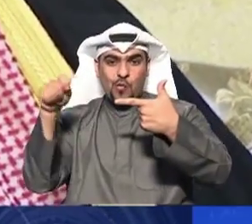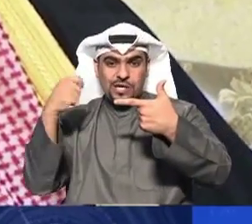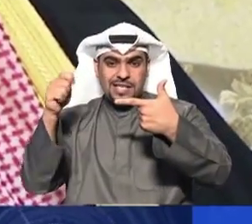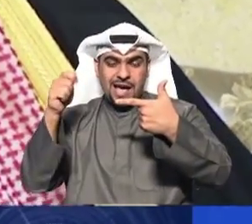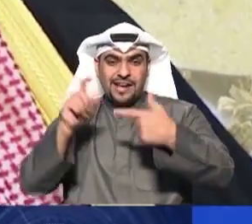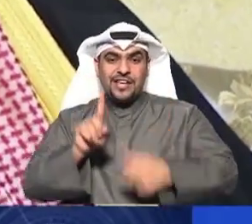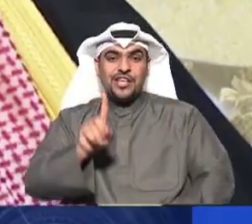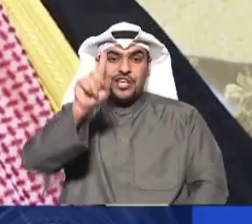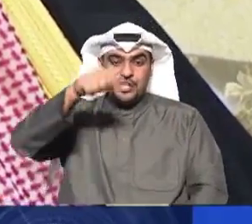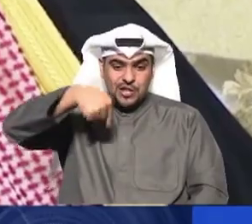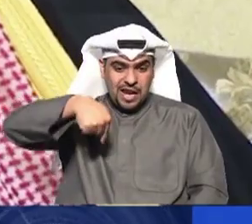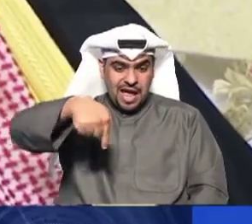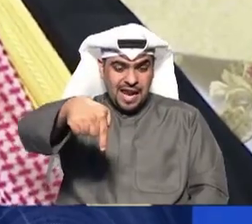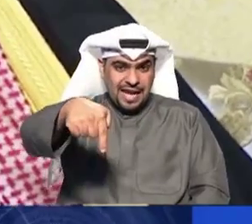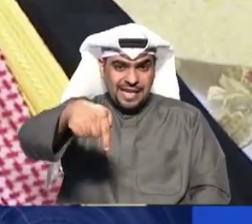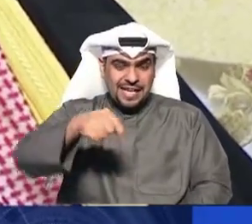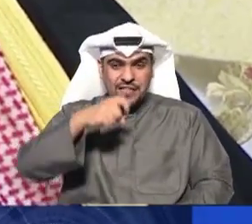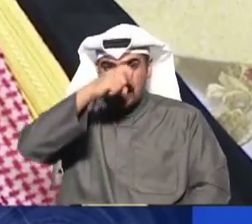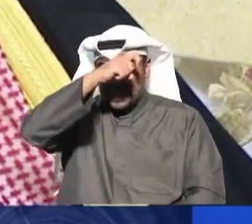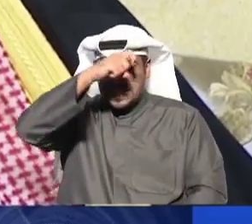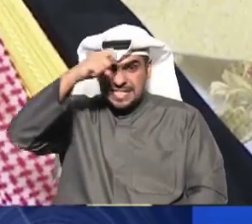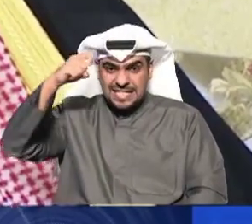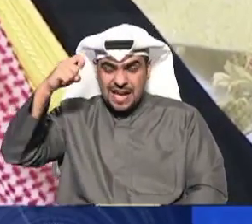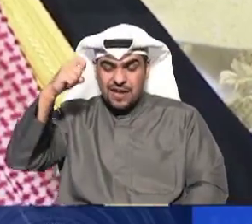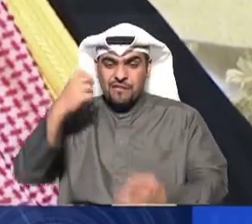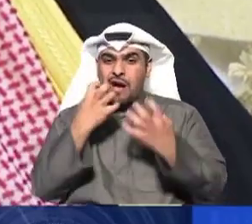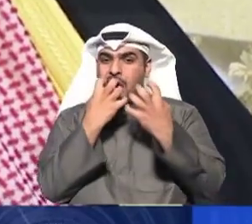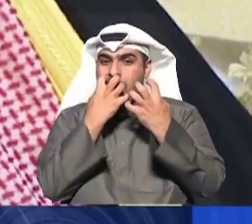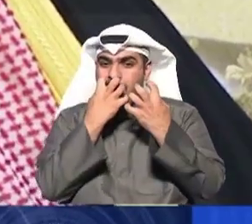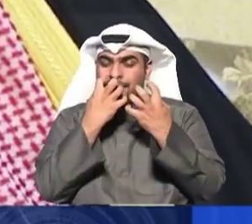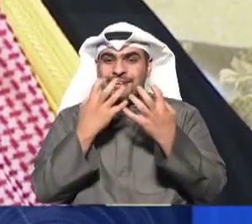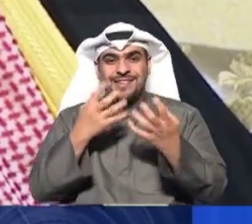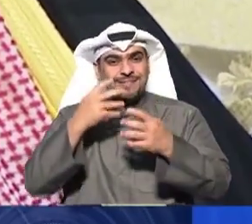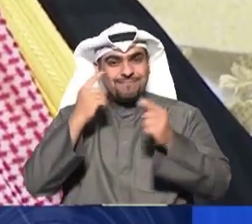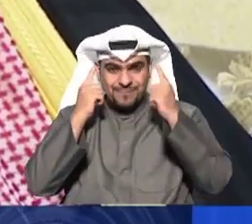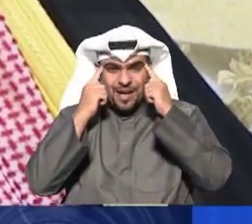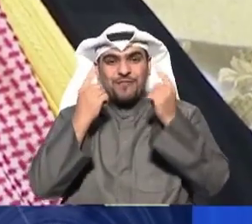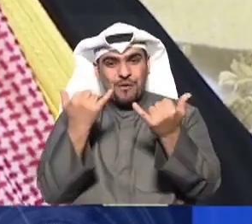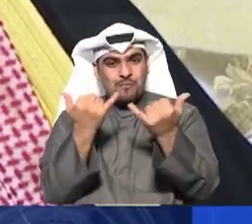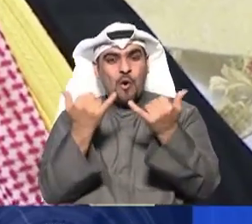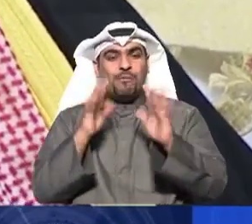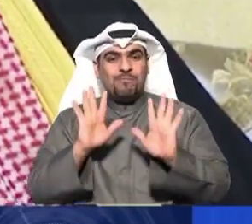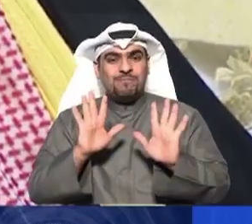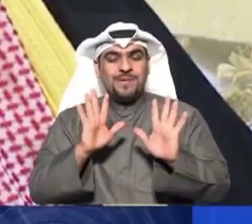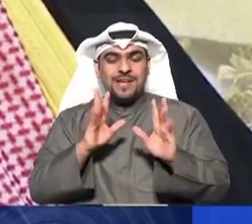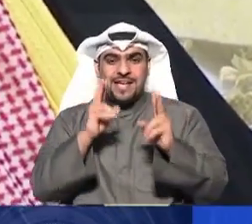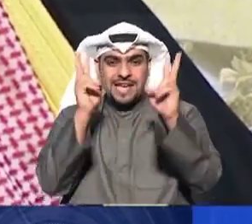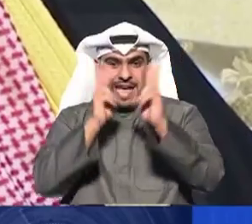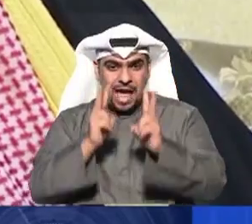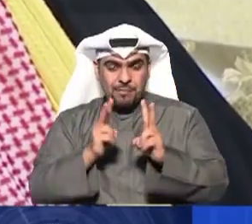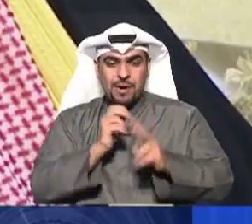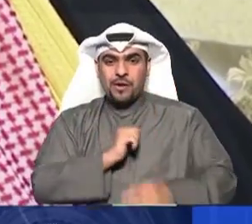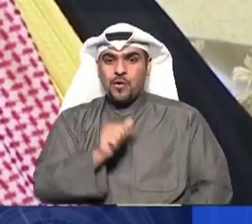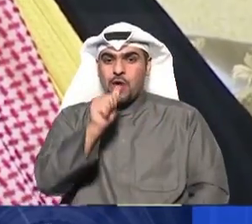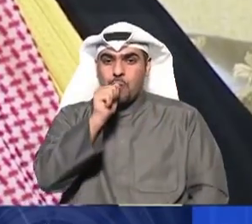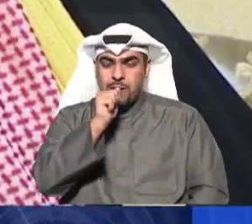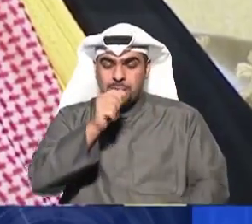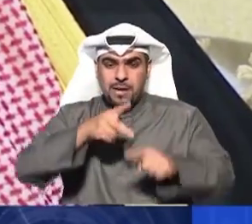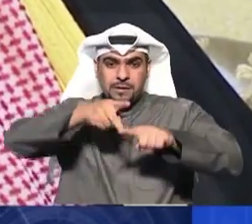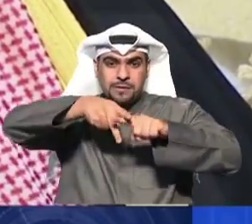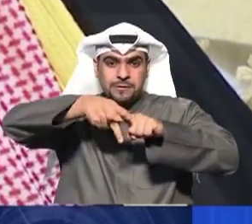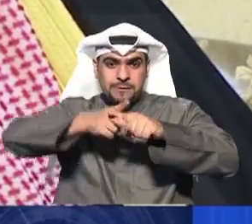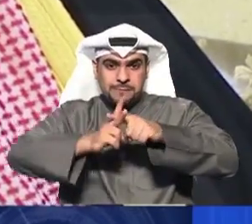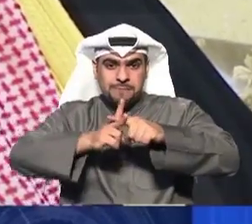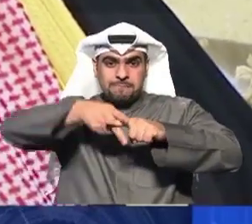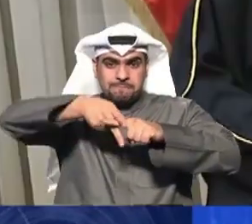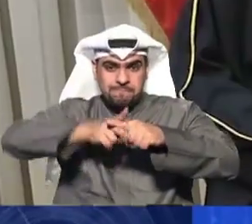هو الاحتياج الكبير في الكهرباء والماء هو وزملاء طول العمر وصيانة محطاتهم والاستعداد